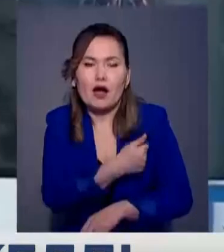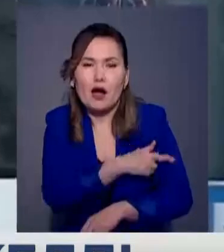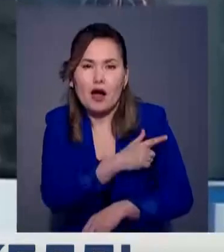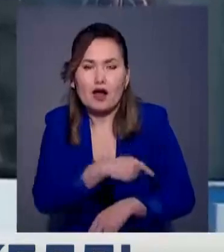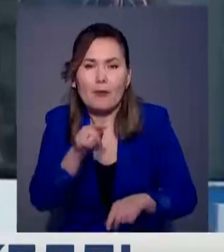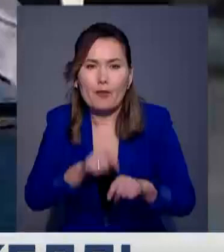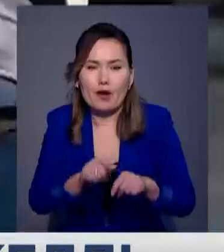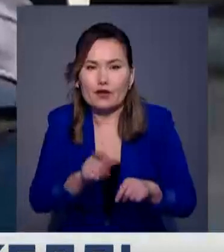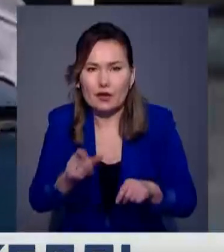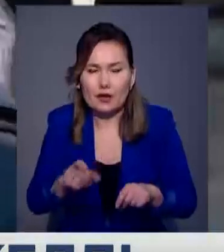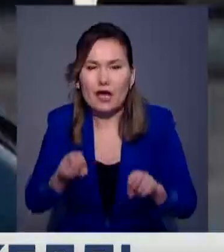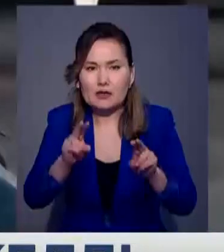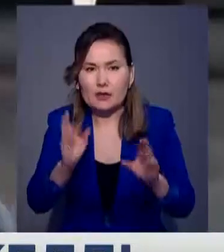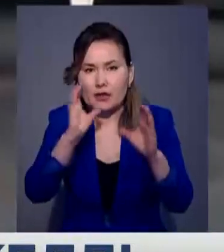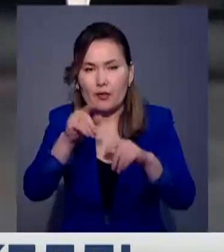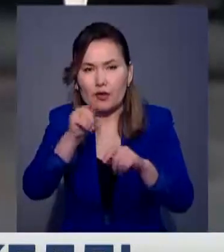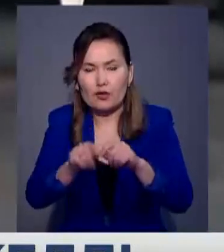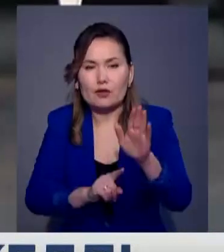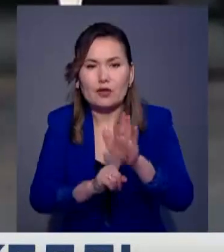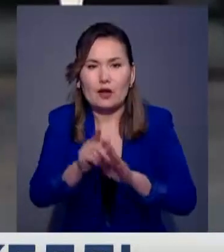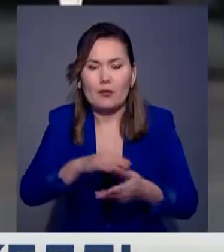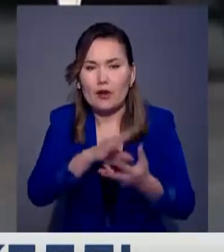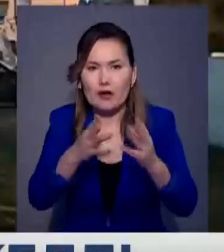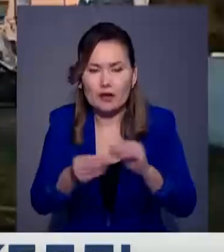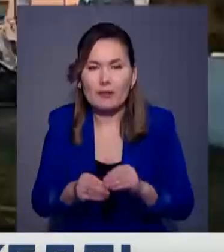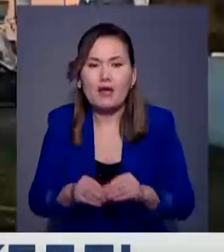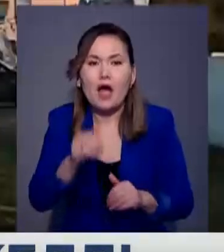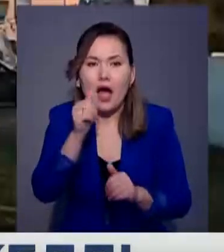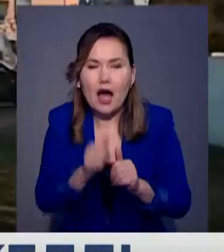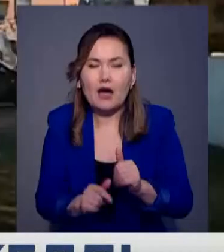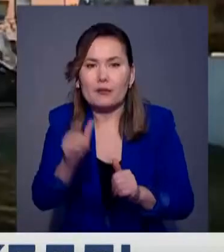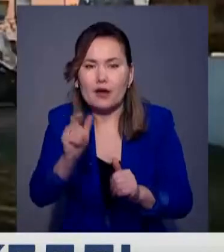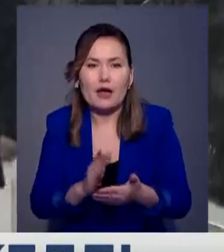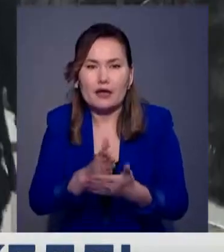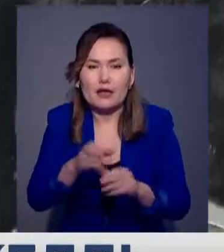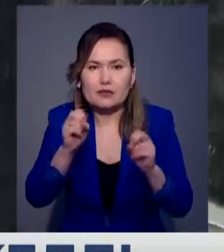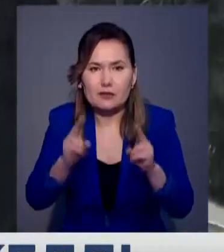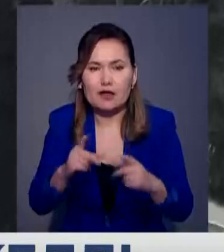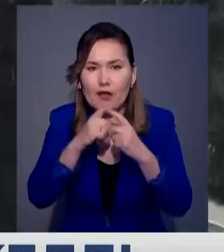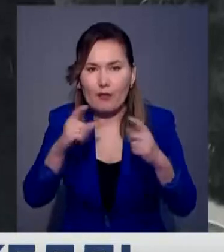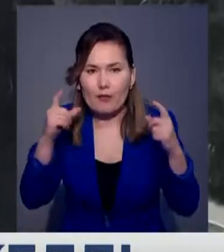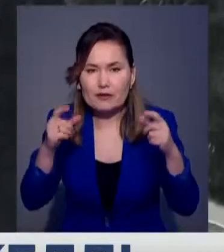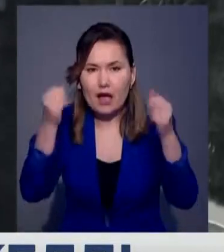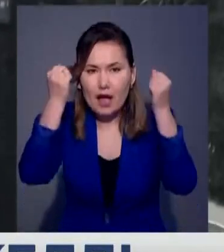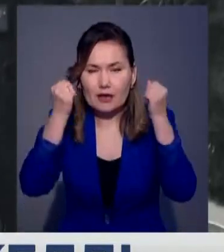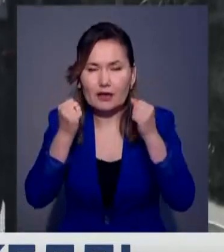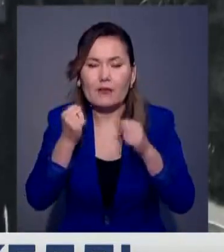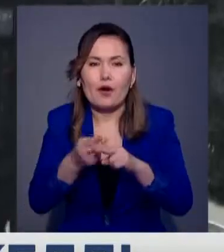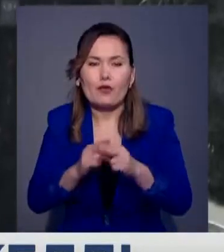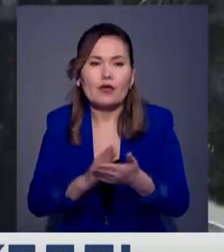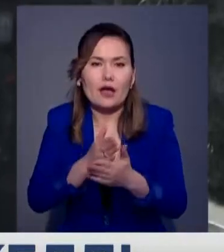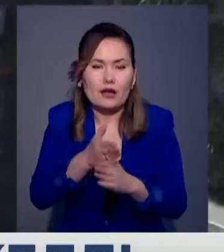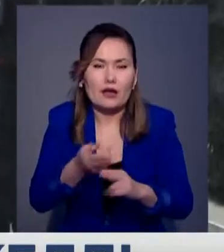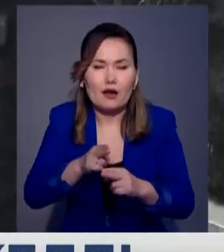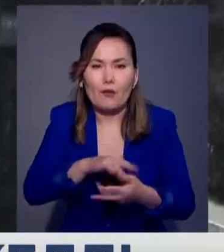өткізетін арнайы жүйе жұмыс жасай бастаған. Осы жерге келгендер ішке арнайы киіммен ғана өте алады. Тәртіп бұзғандар обсервацияға